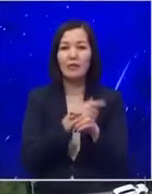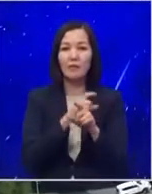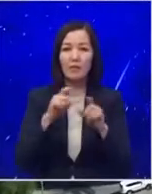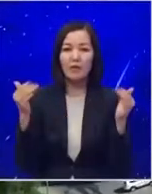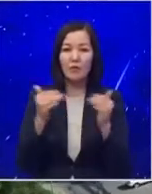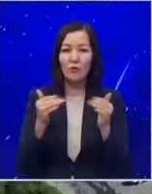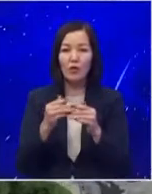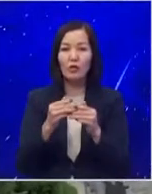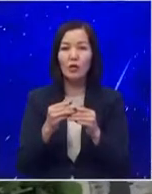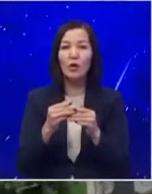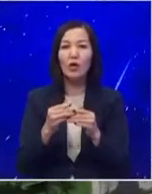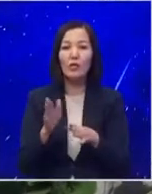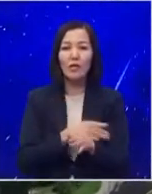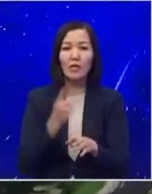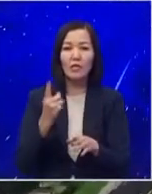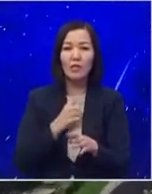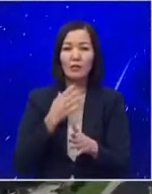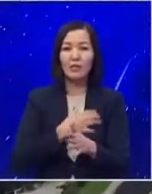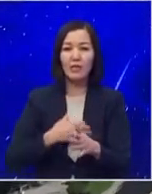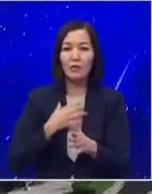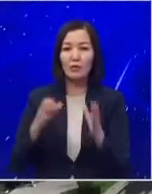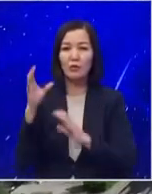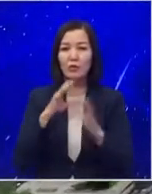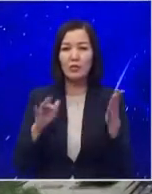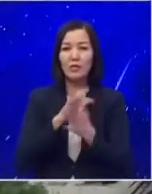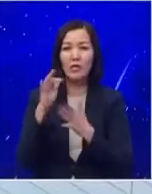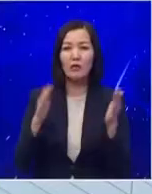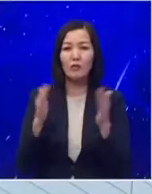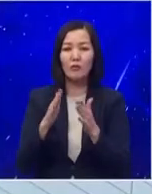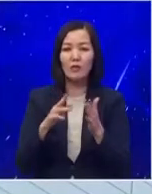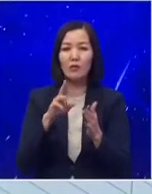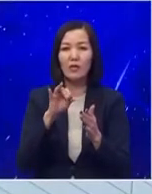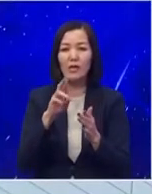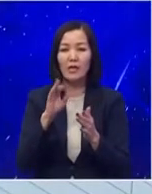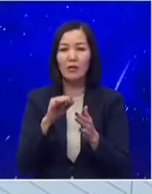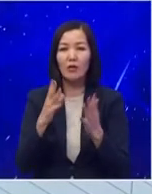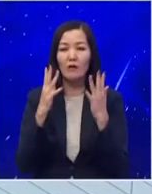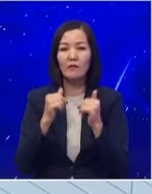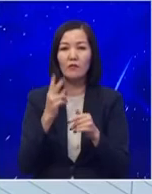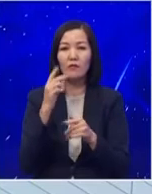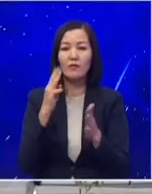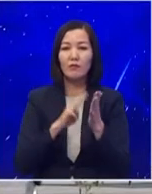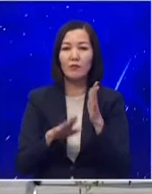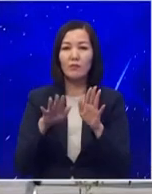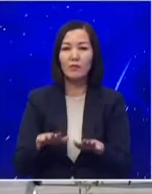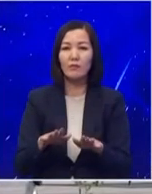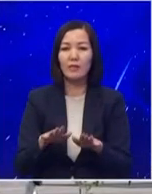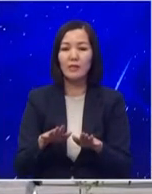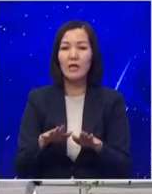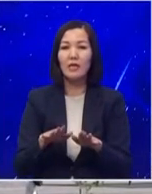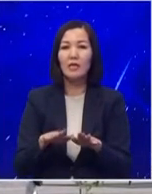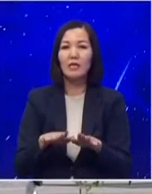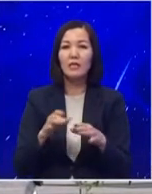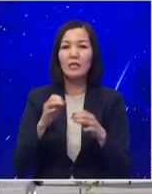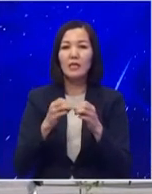колледжа однако самым долгожданным и значимым стал студенческий городок в микрорайоне коротал он рассчитан на 288 мест 13